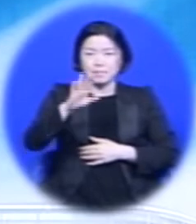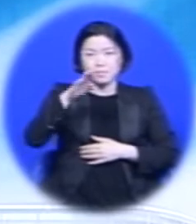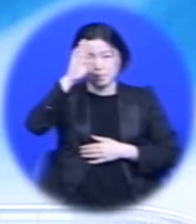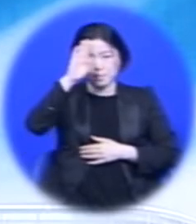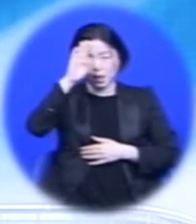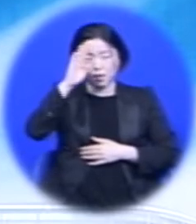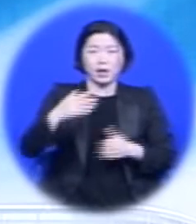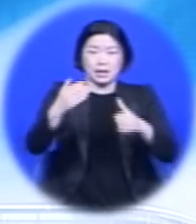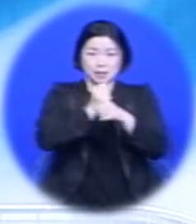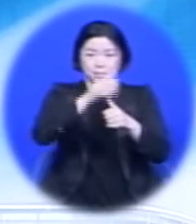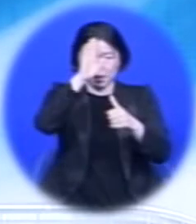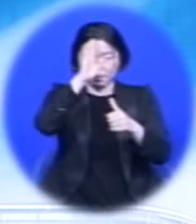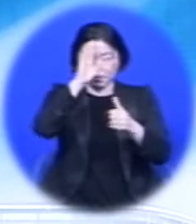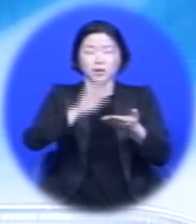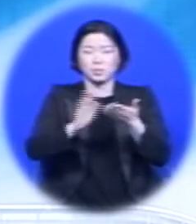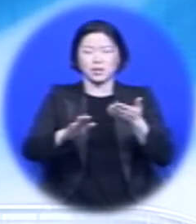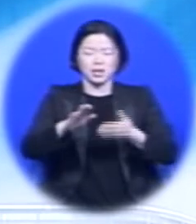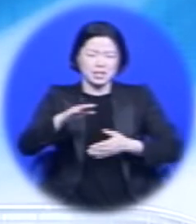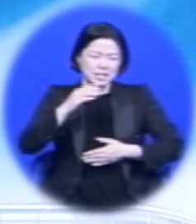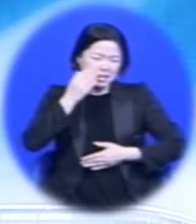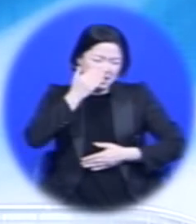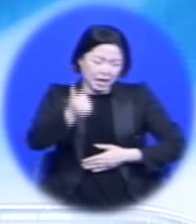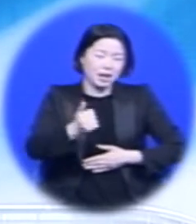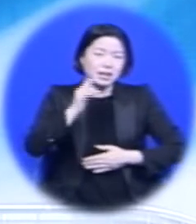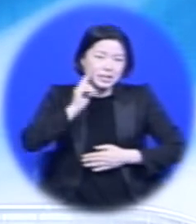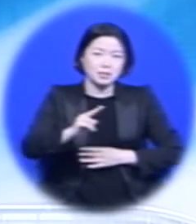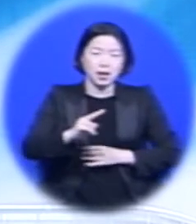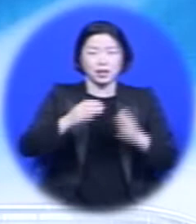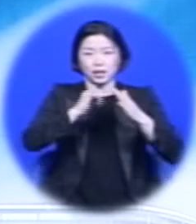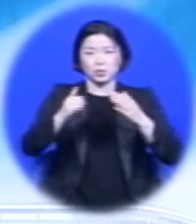때문에 지금 속이거나 부글부글 끓는 거예요.